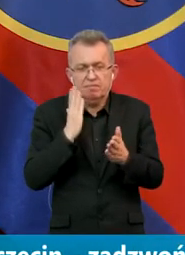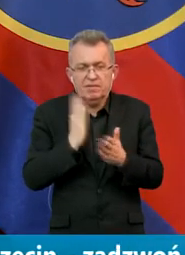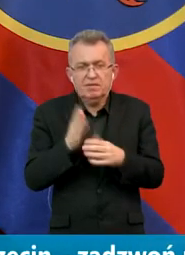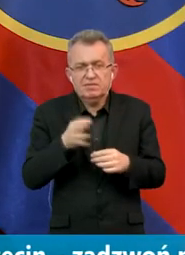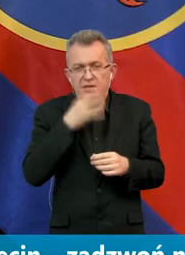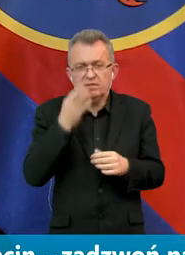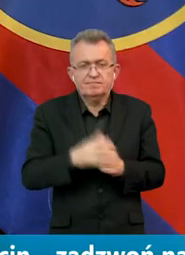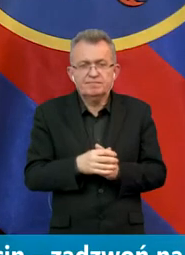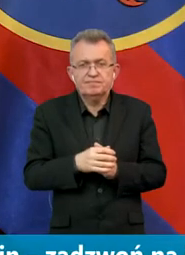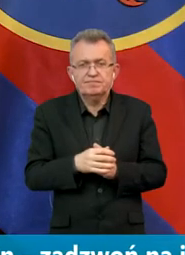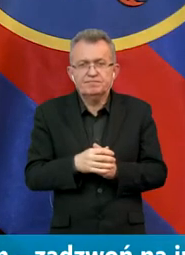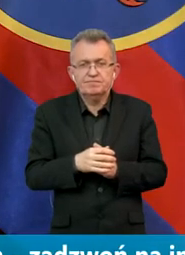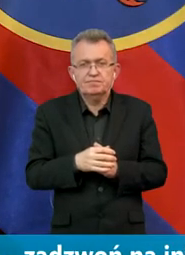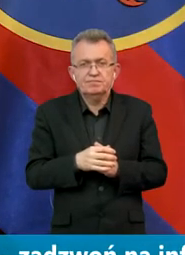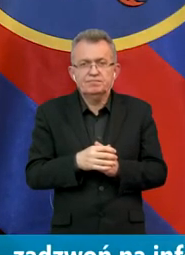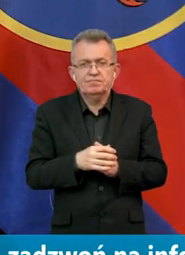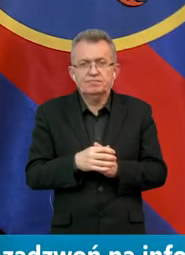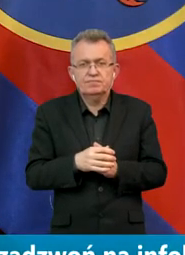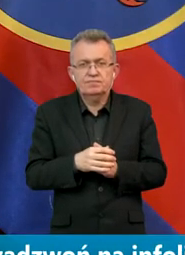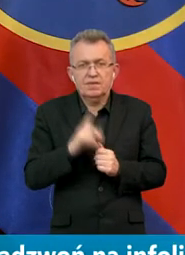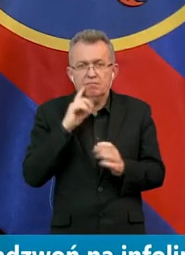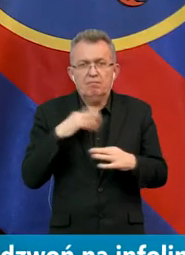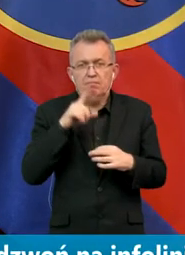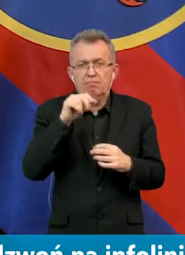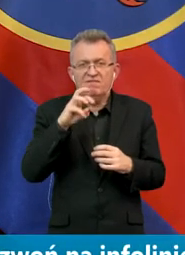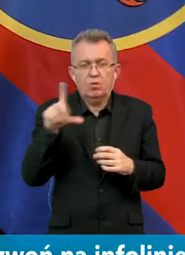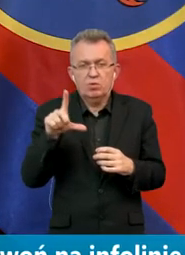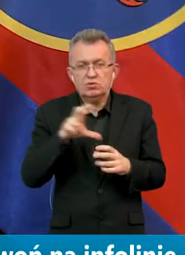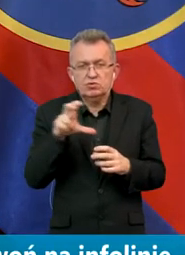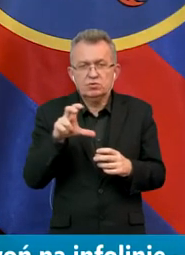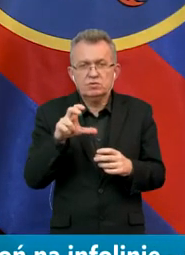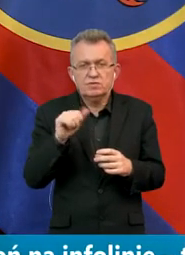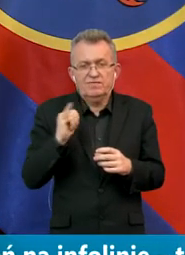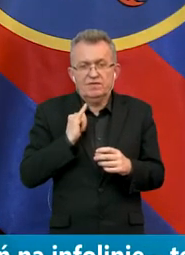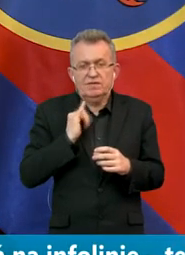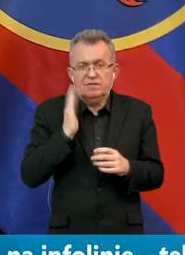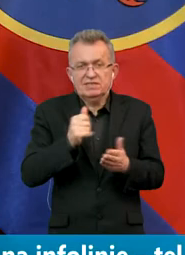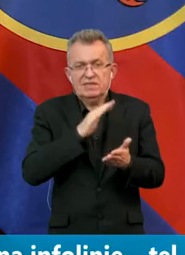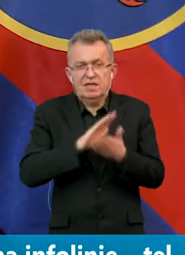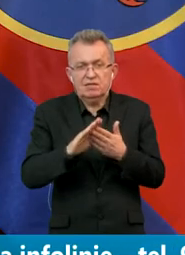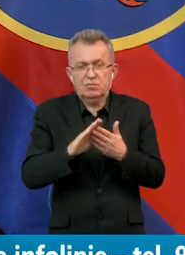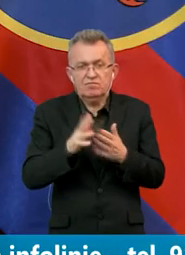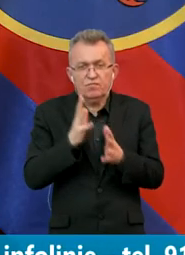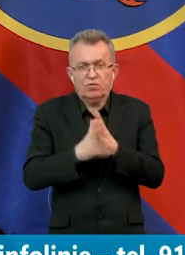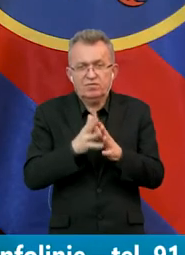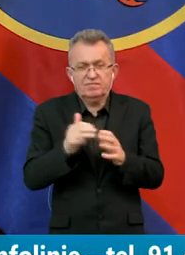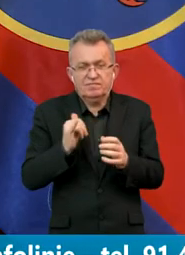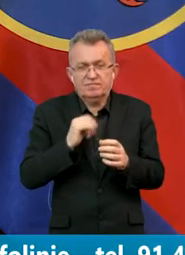coraz lepsza. Pan Paweł, czy weterani będą mieli darmowe przejazdy MZK jak w innych